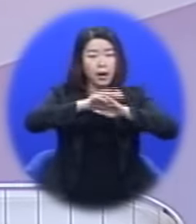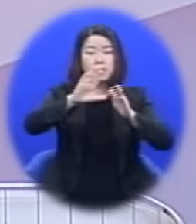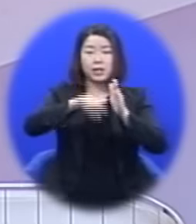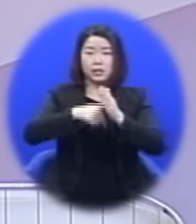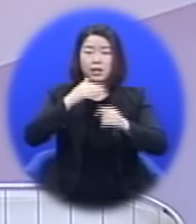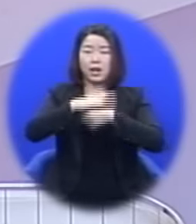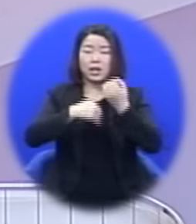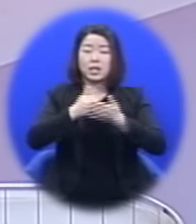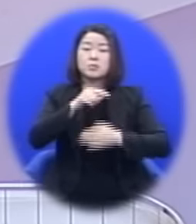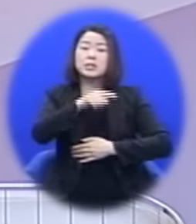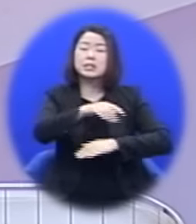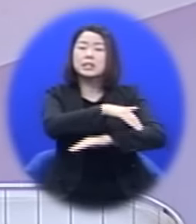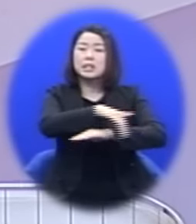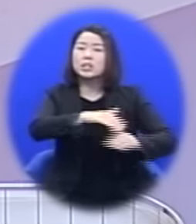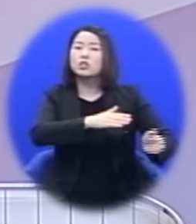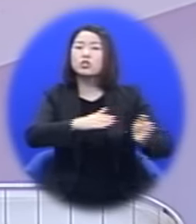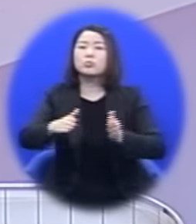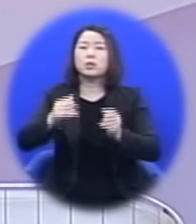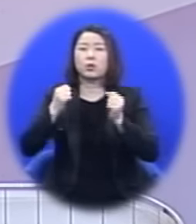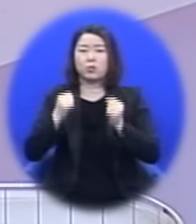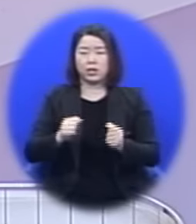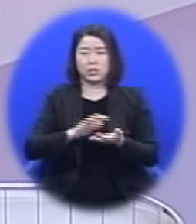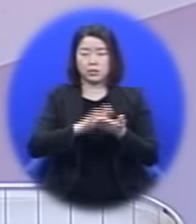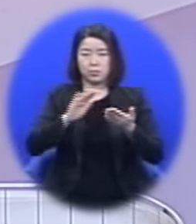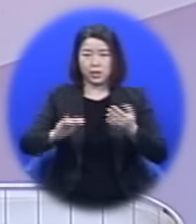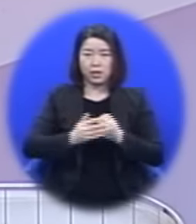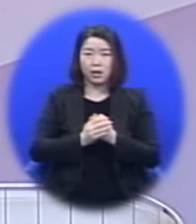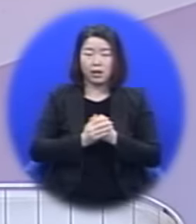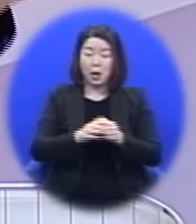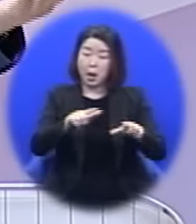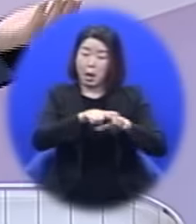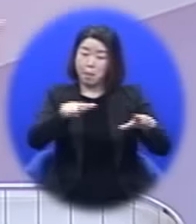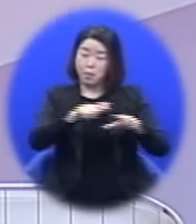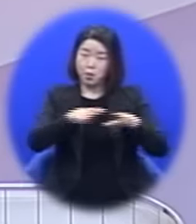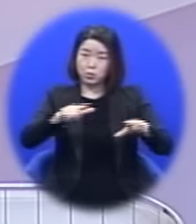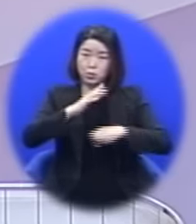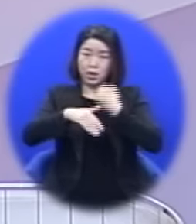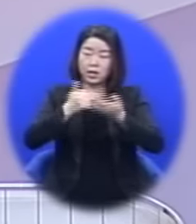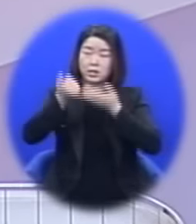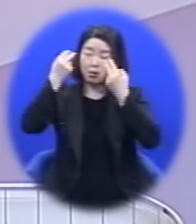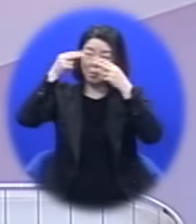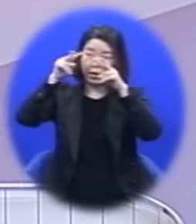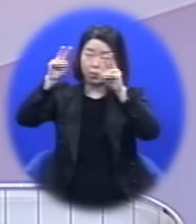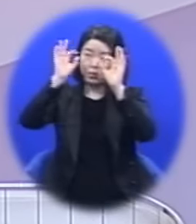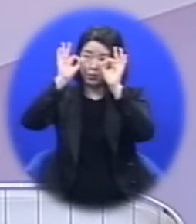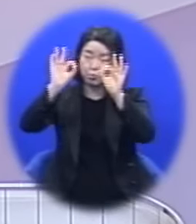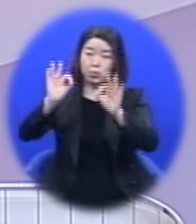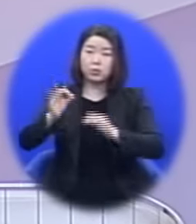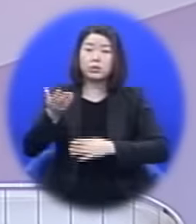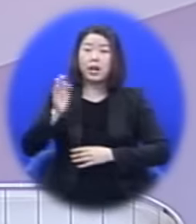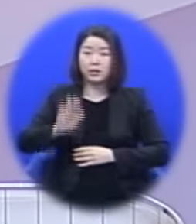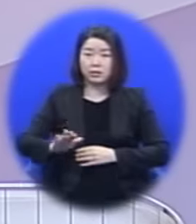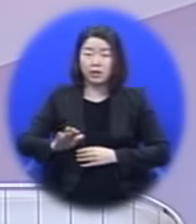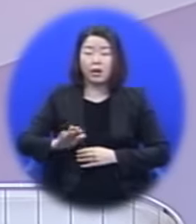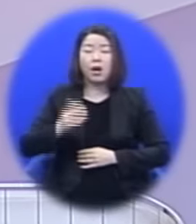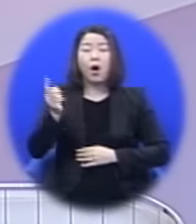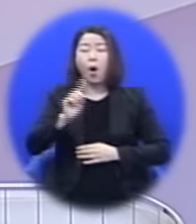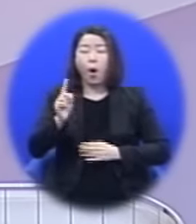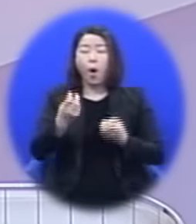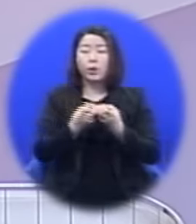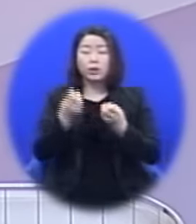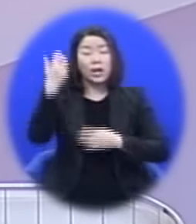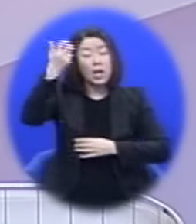하나님이 그 일을 하십니다. 아니, 평소에도 하나님을 바라보지 못하는데 어떻게 영혼의 밤을